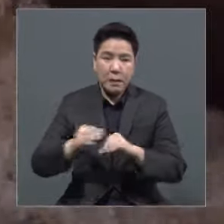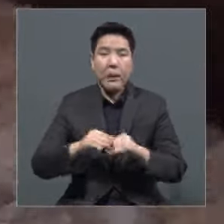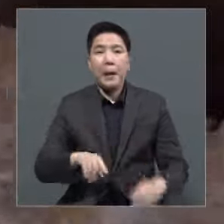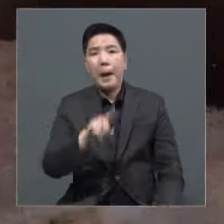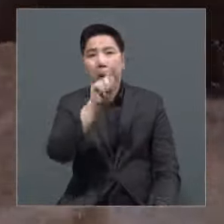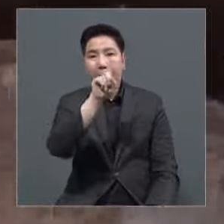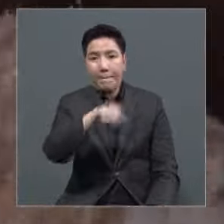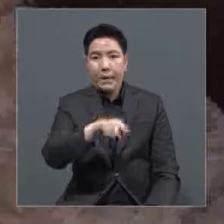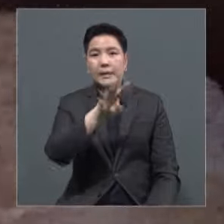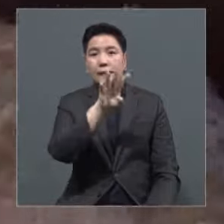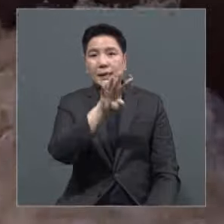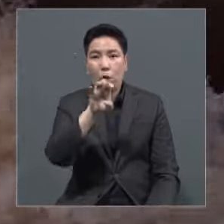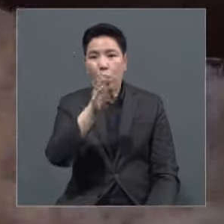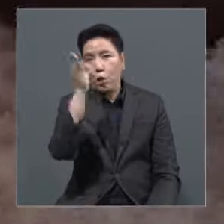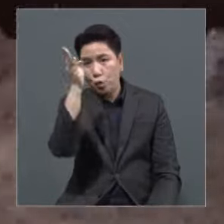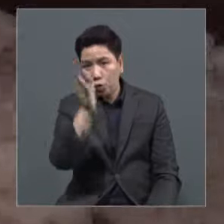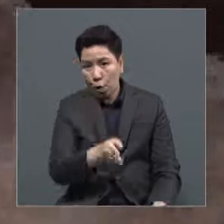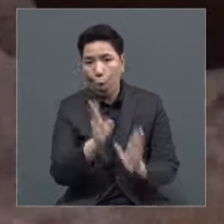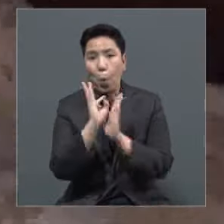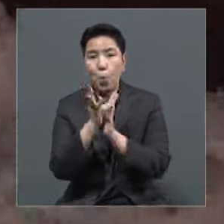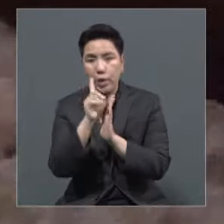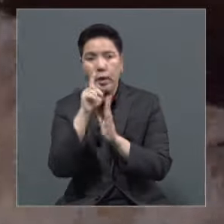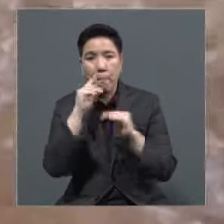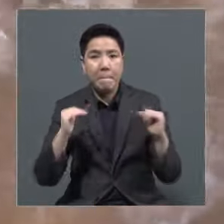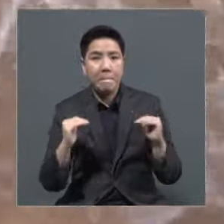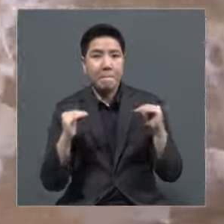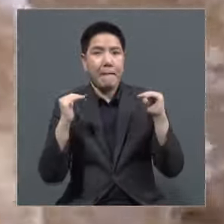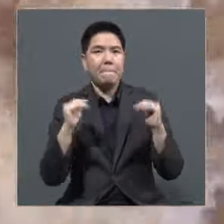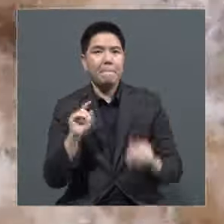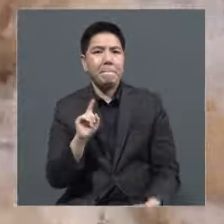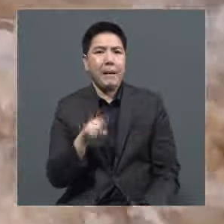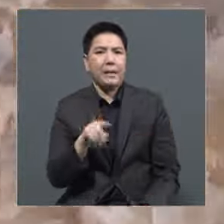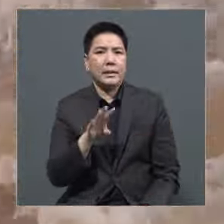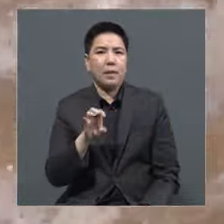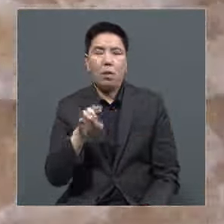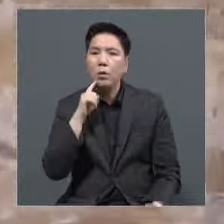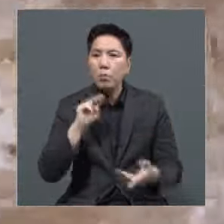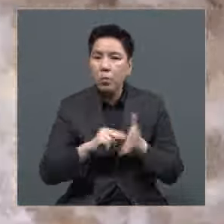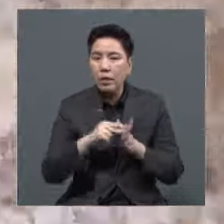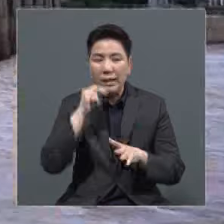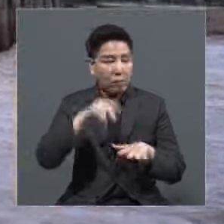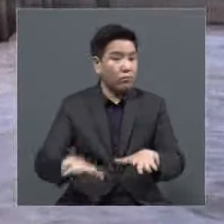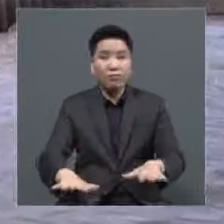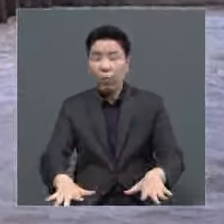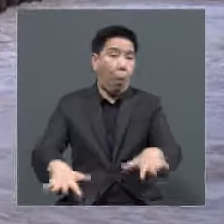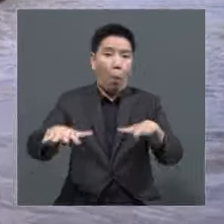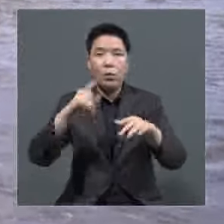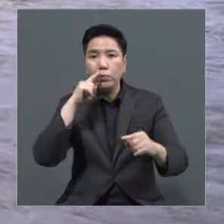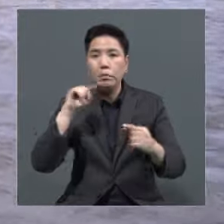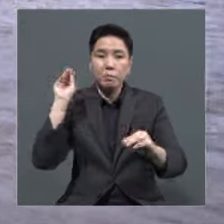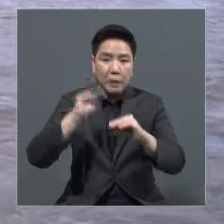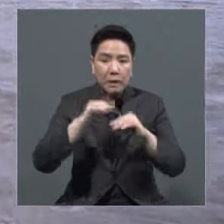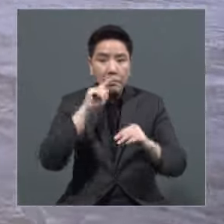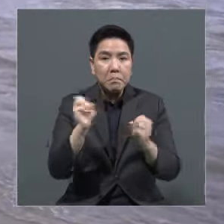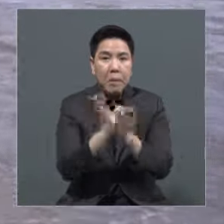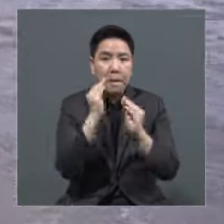1,400ลูกบาทเมตต่อวินาทีพอขยับไปเป็น 1,400เนี่ยอาจจะทำให้น้ำท้ายเขื่อนนั้นสูงขึ้นไปอีกแล้วอาจจะ